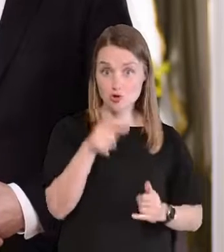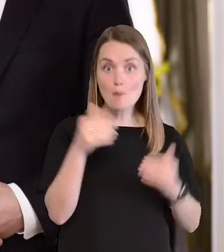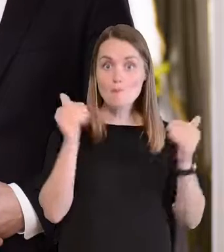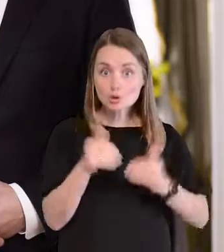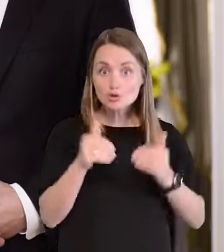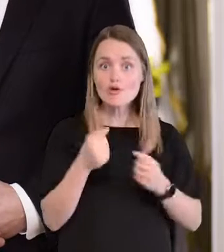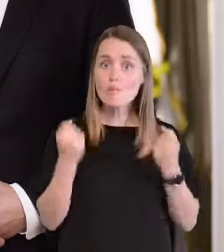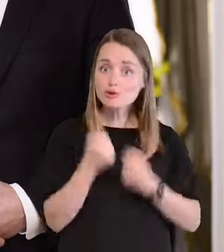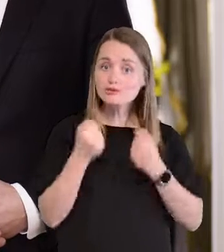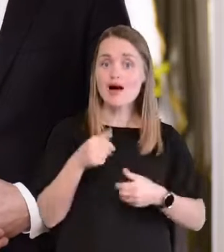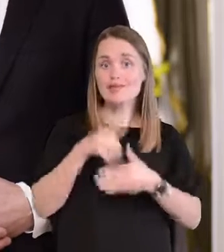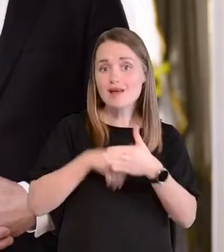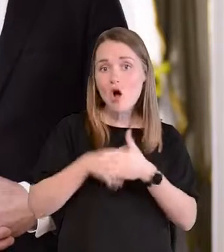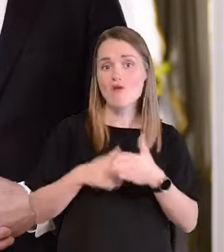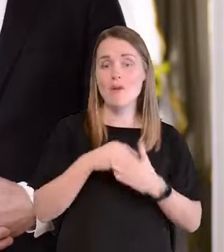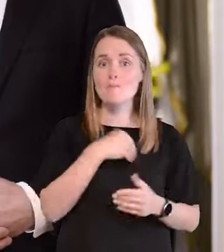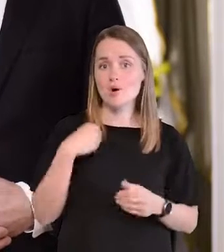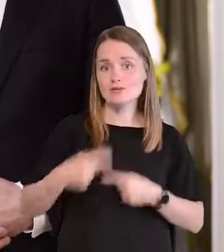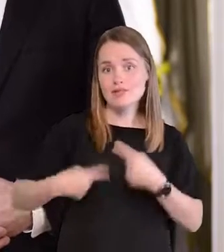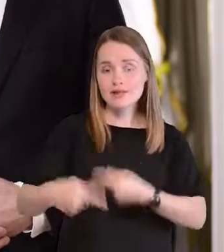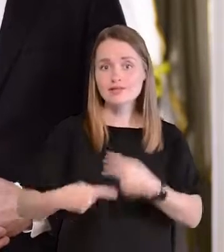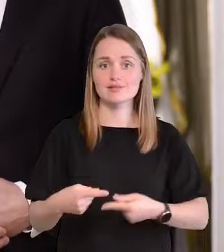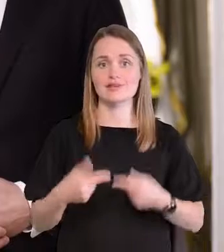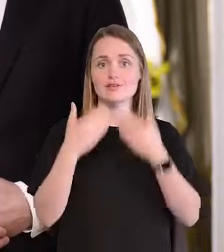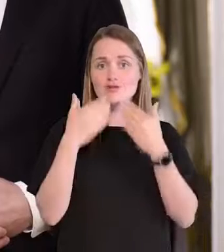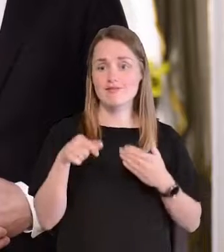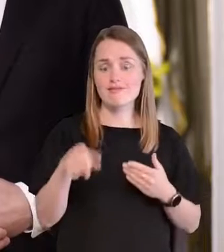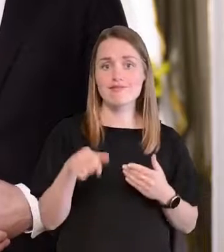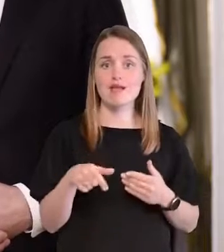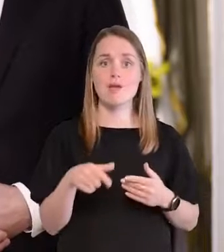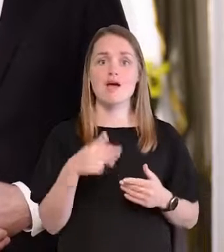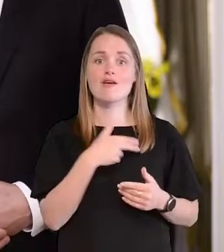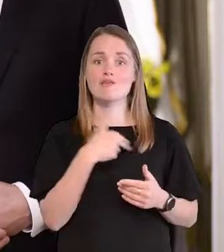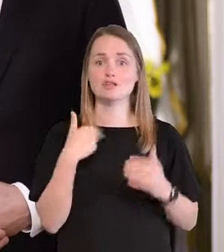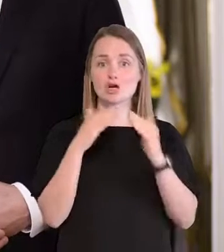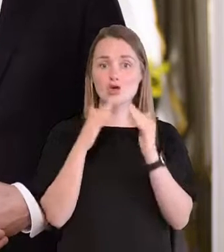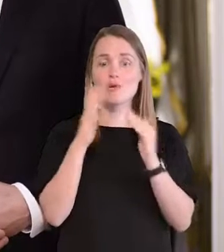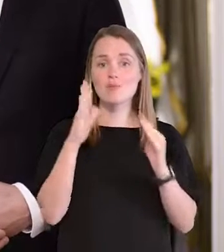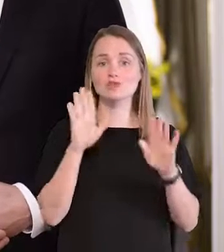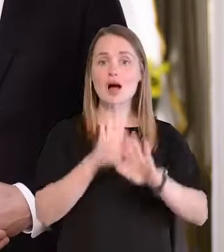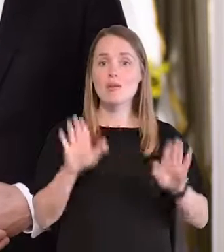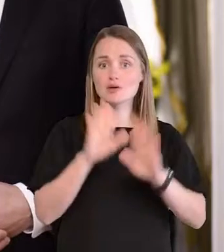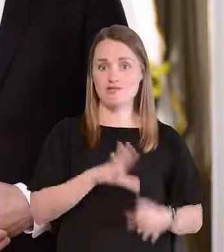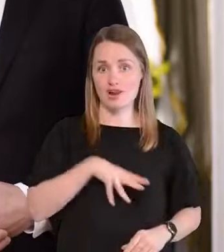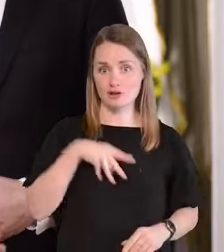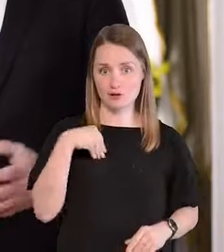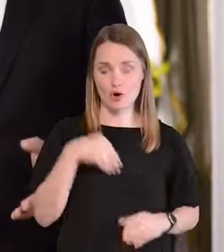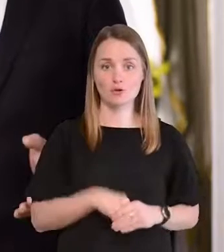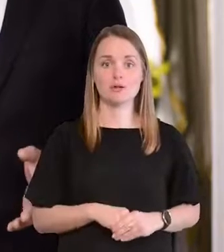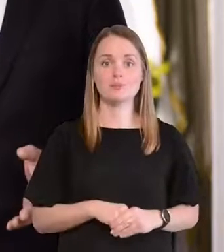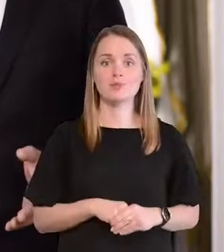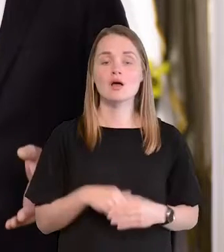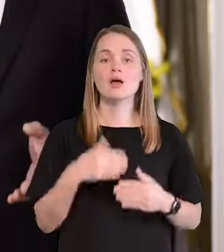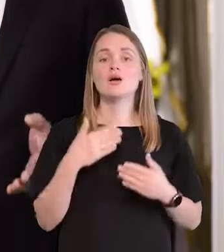możliwe, zachowajmy piękne polskie tradycje wielkanocne. Niech dzięki nim zagości w naszych domach uroczysta atmosfera świąt.